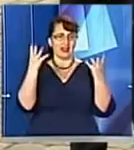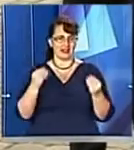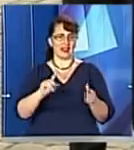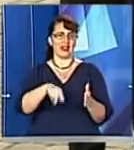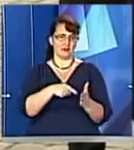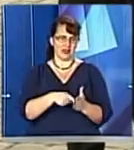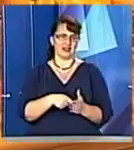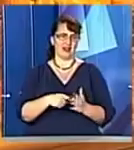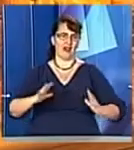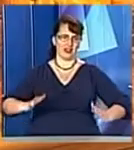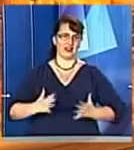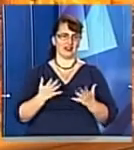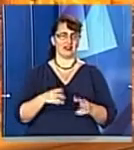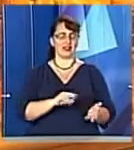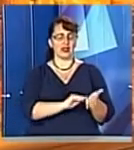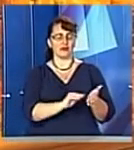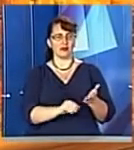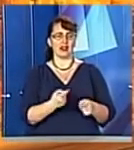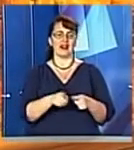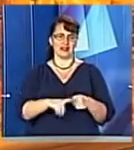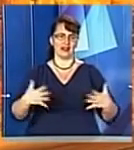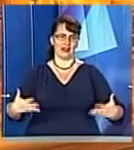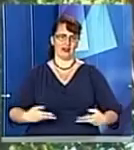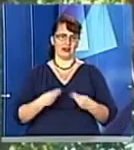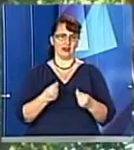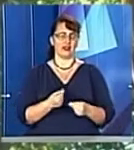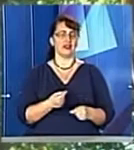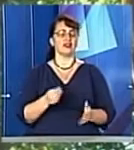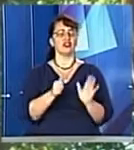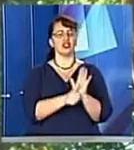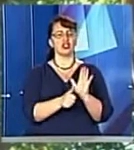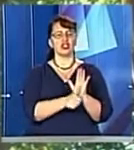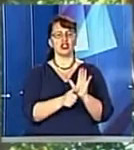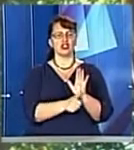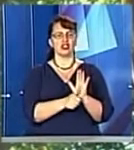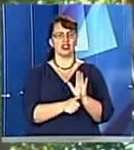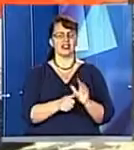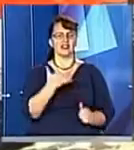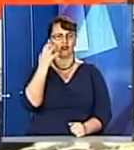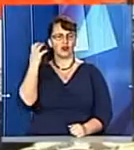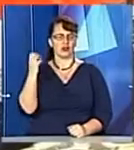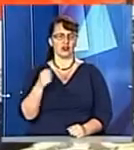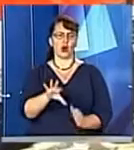натхнення» та підписати «Це надихає». Із 160 світлин обрали 11 найкращих.